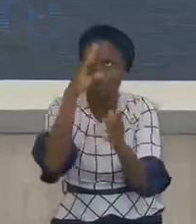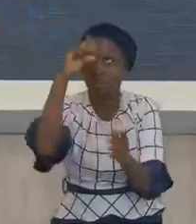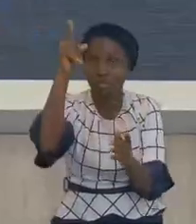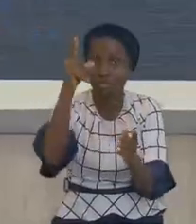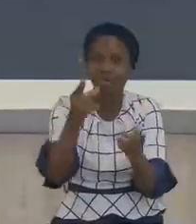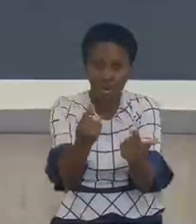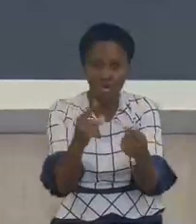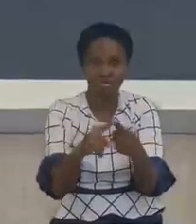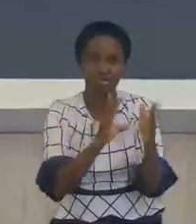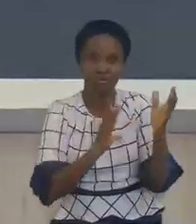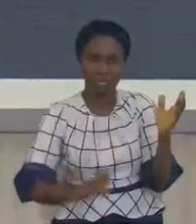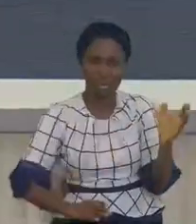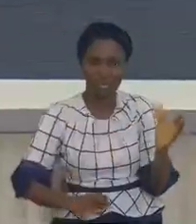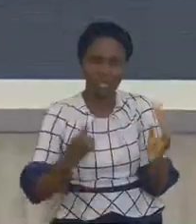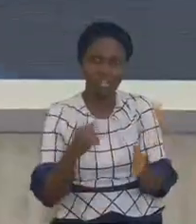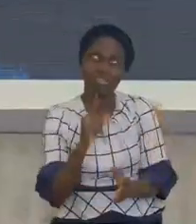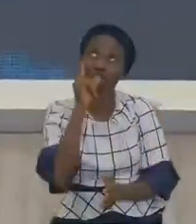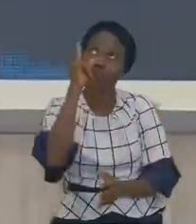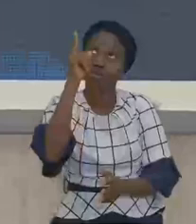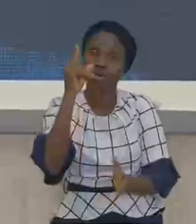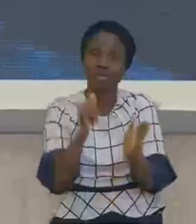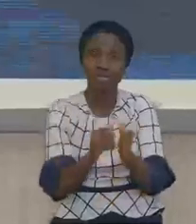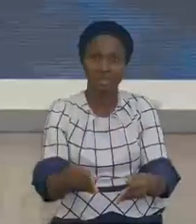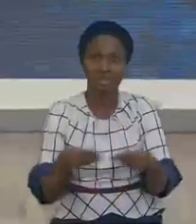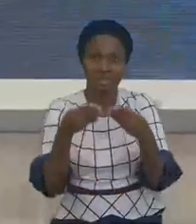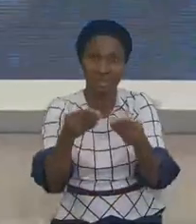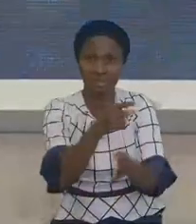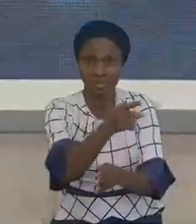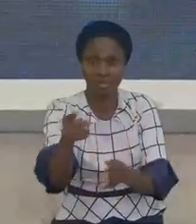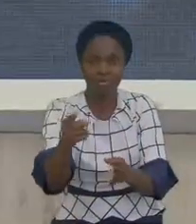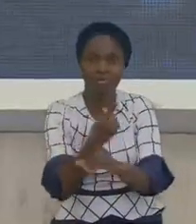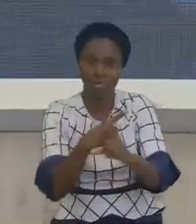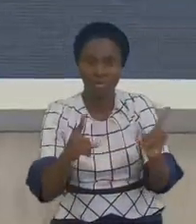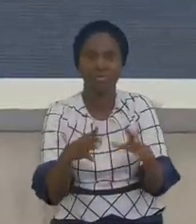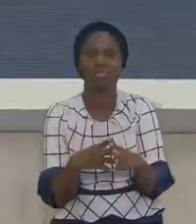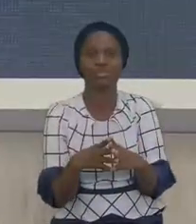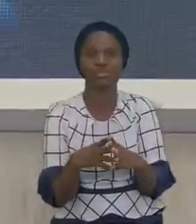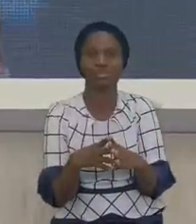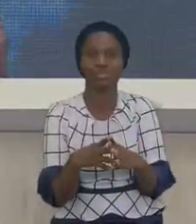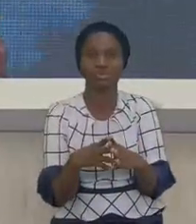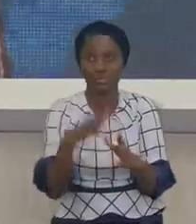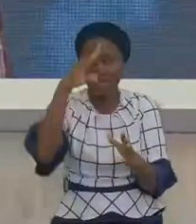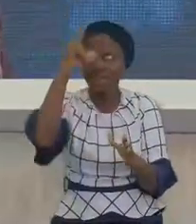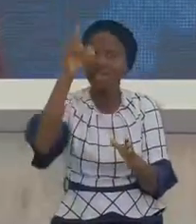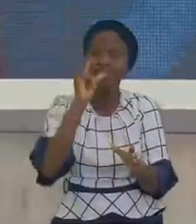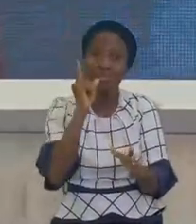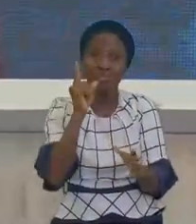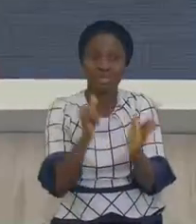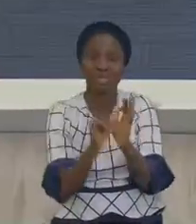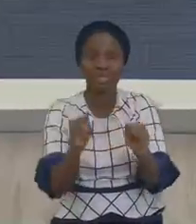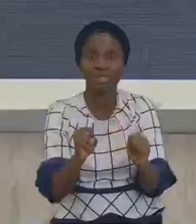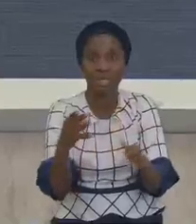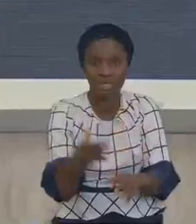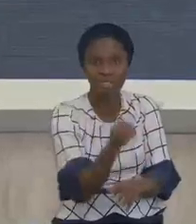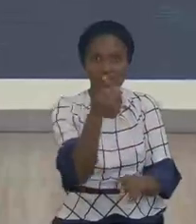qui t'accorde la libération. C'est lui qui peut te sortir de la situation de pauvreté où tu